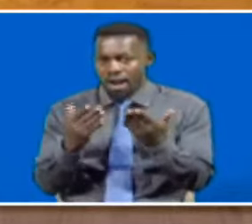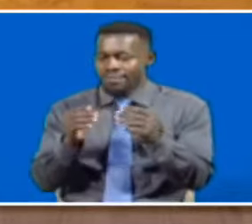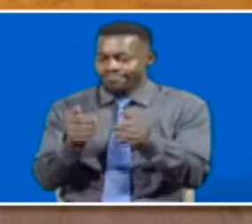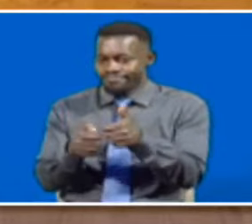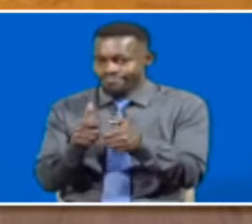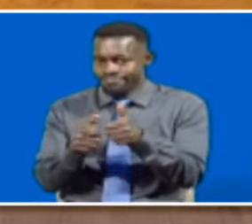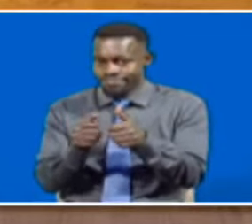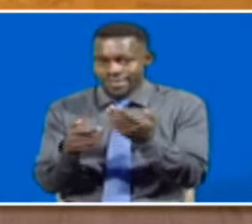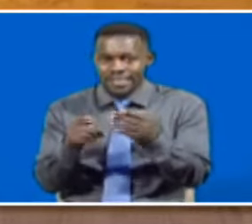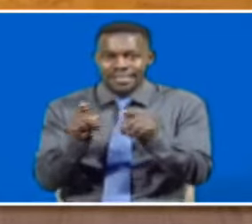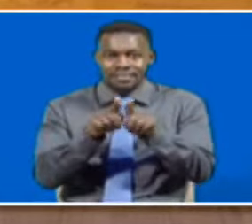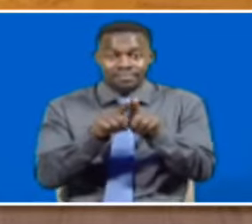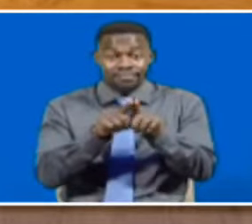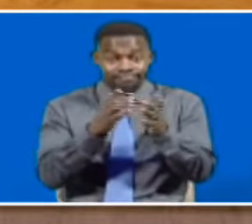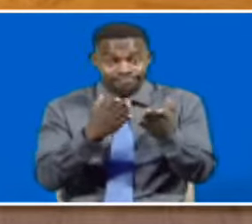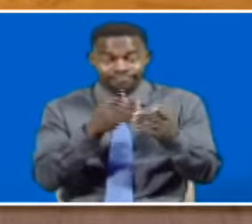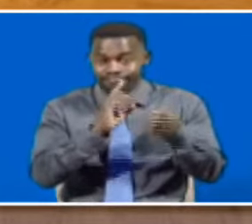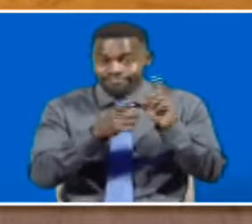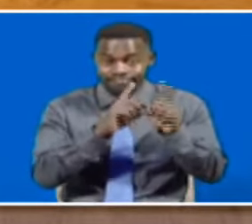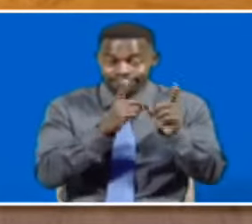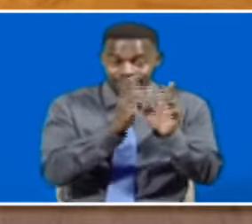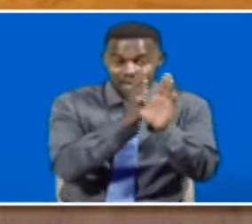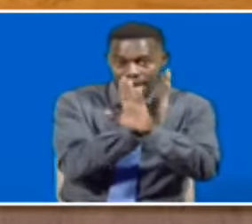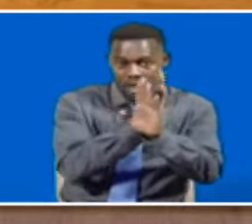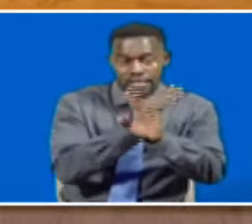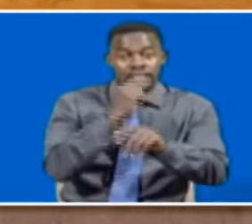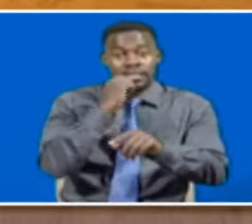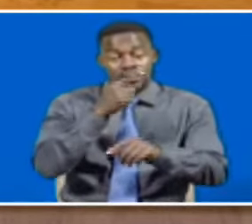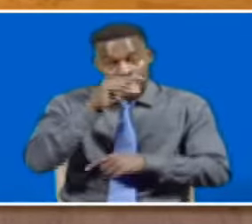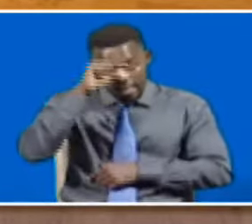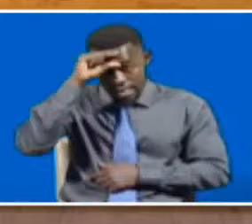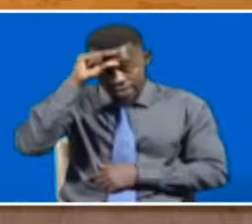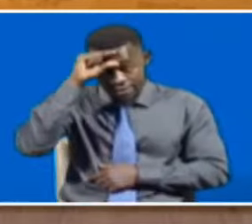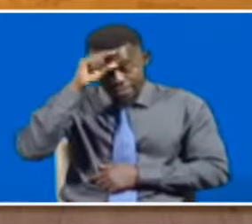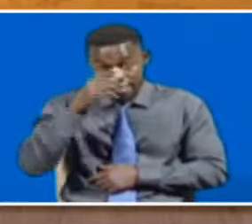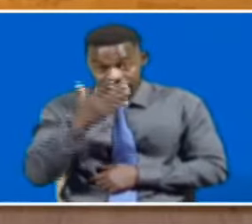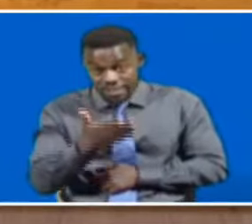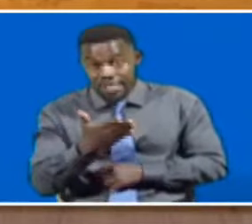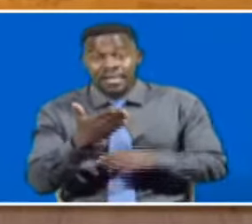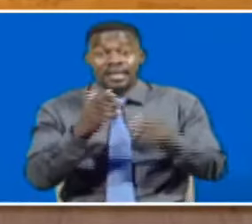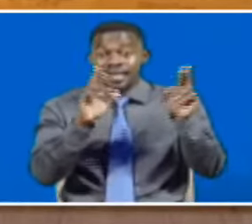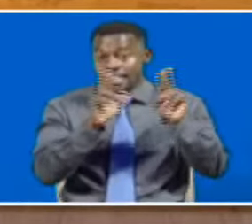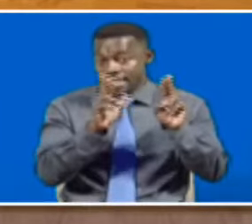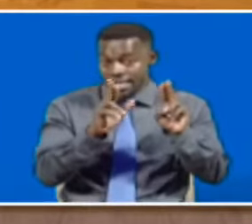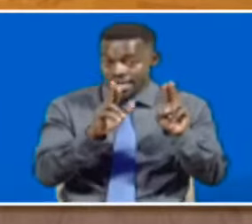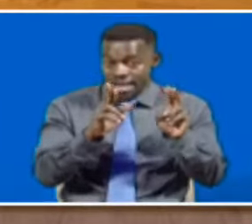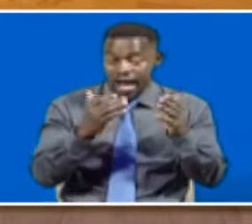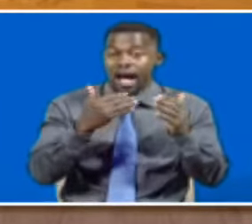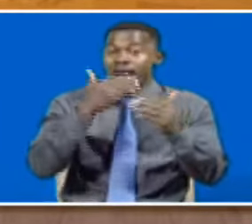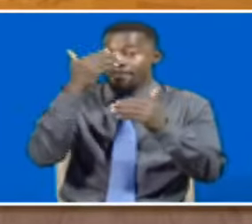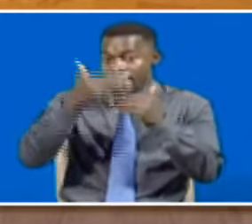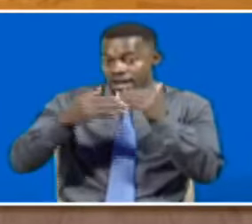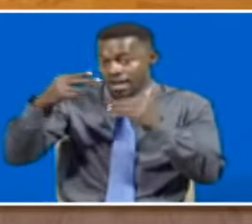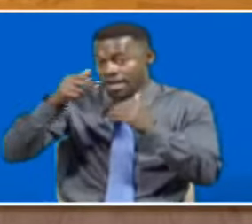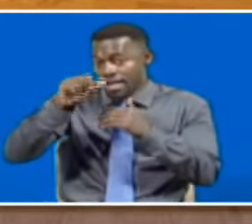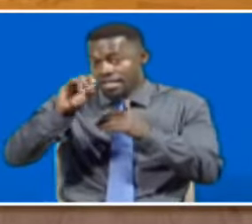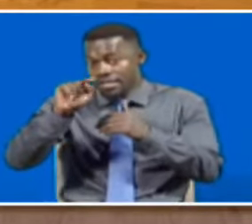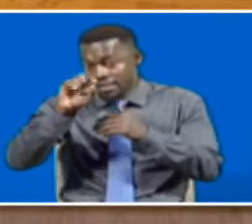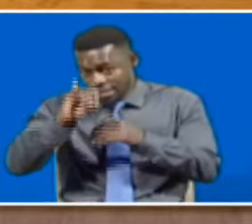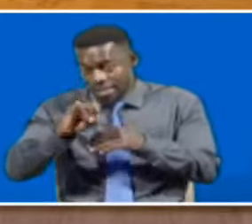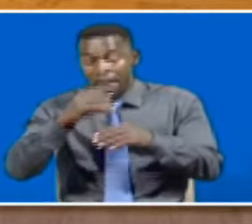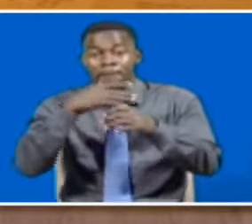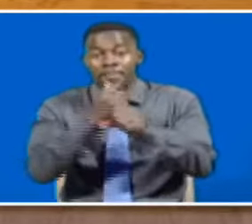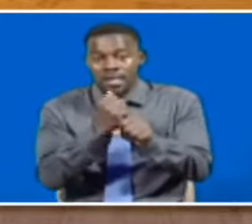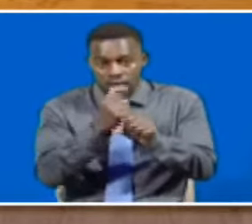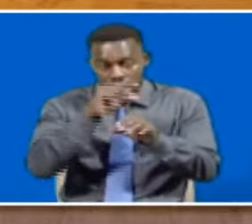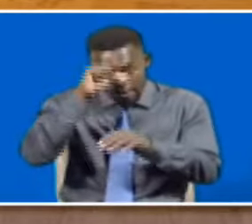Alipokimbilia usalama, Henry alisema kuwa serikali yake itang'atuka rasmi pale Haiti itakapobuni serikali ya mpito